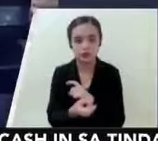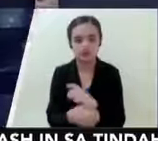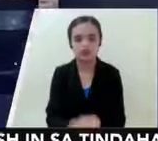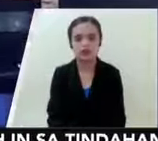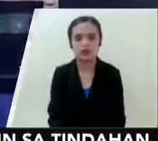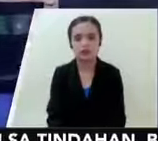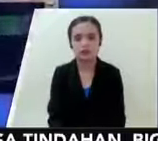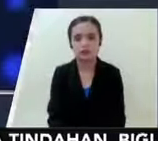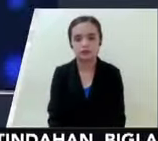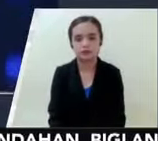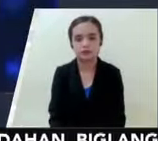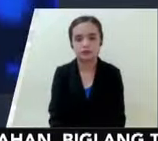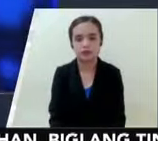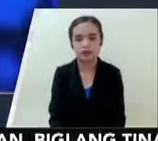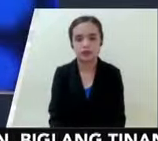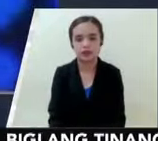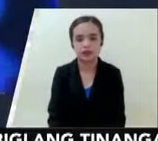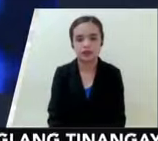Maria Blanc.